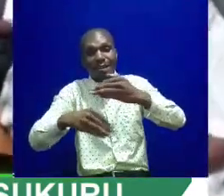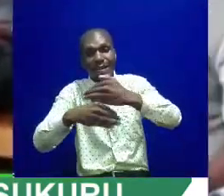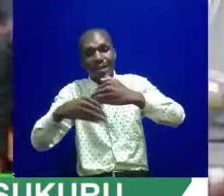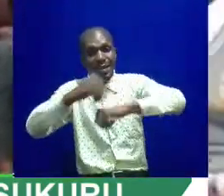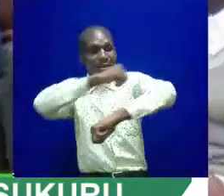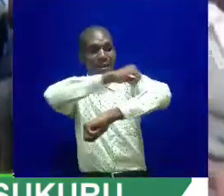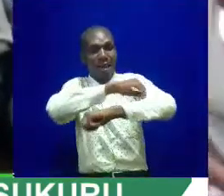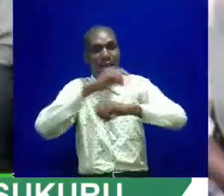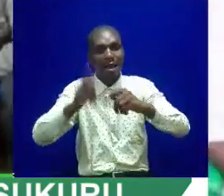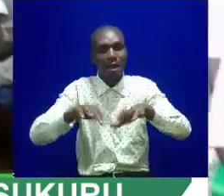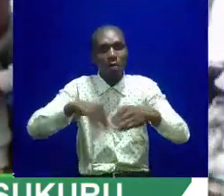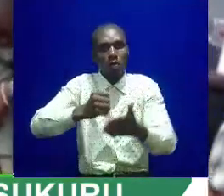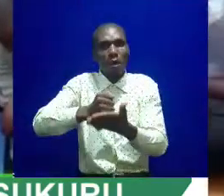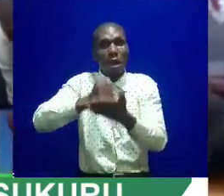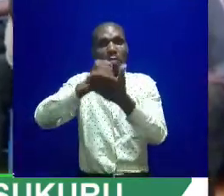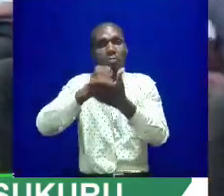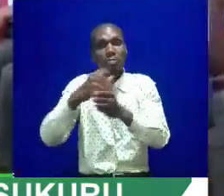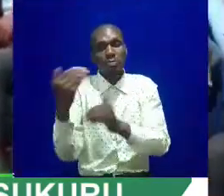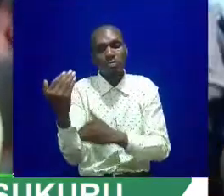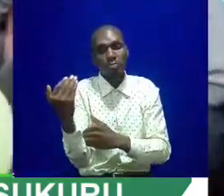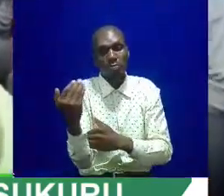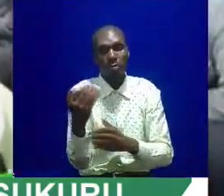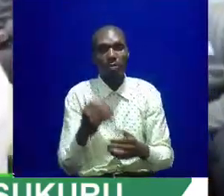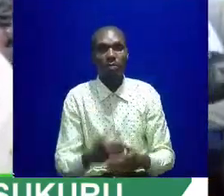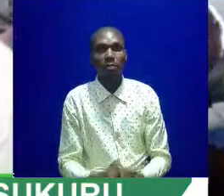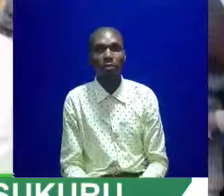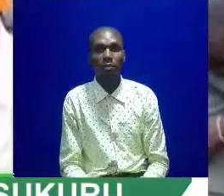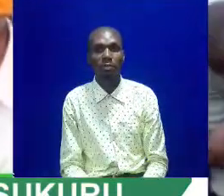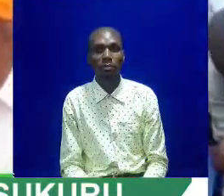gosira aboroki wa begendere bya na masomo.